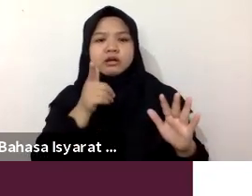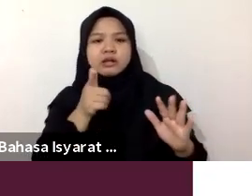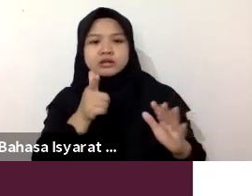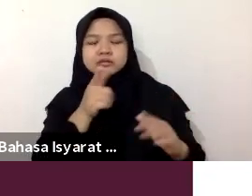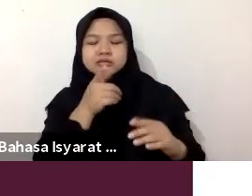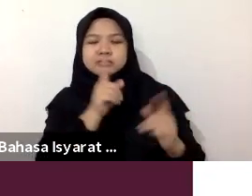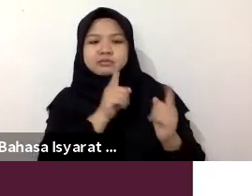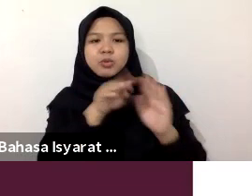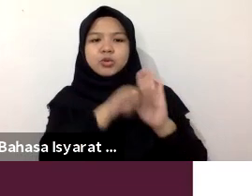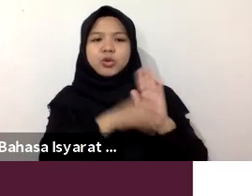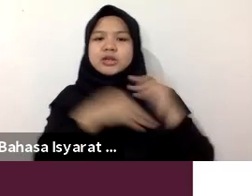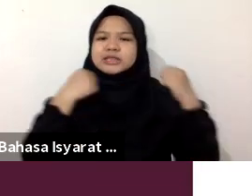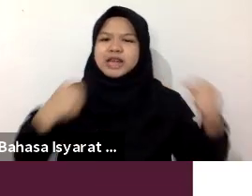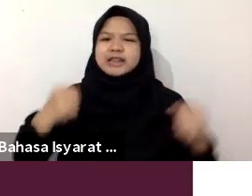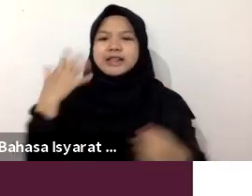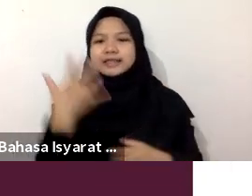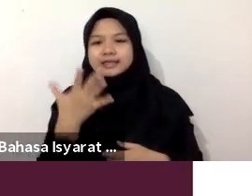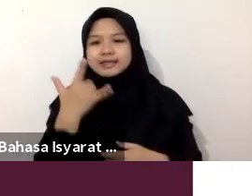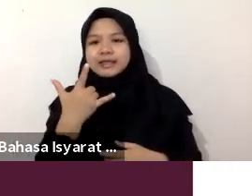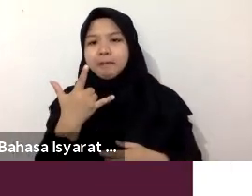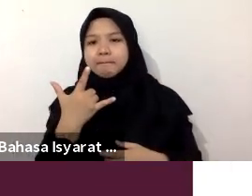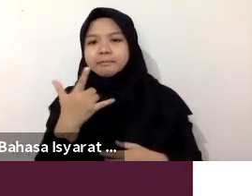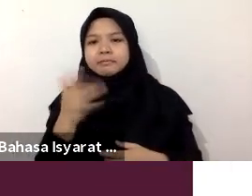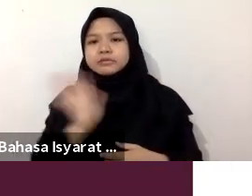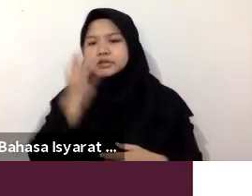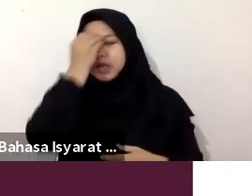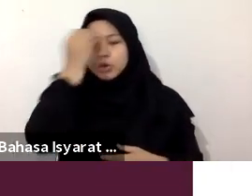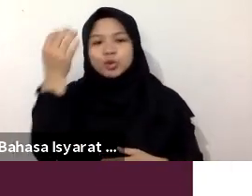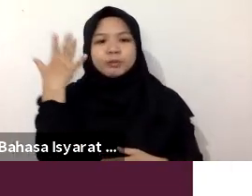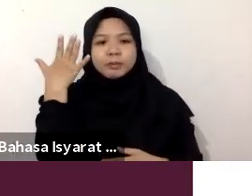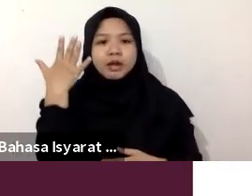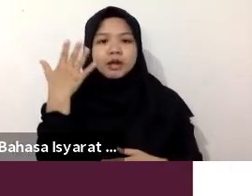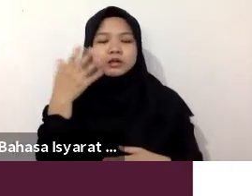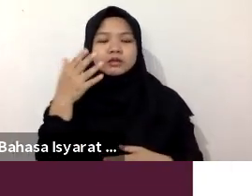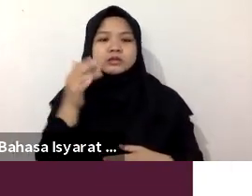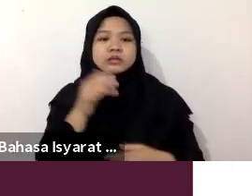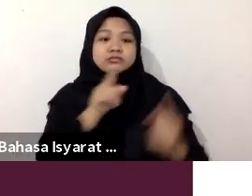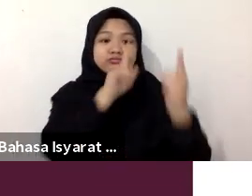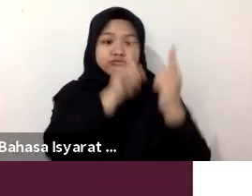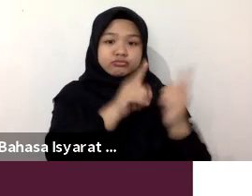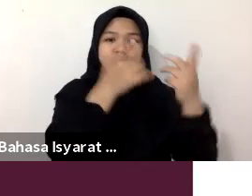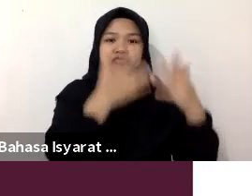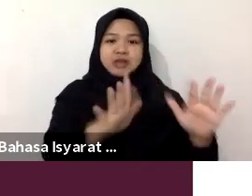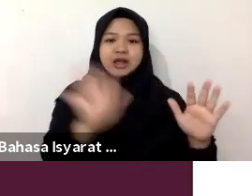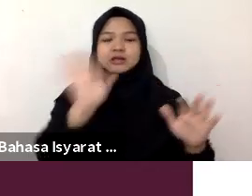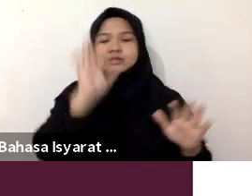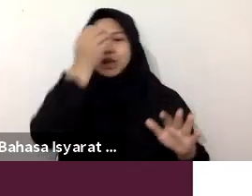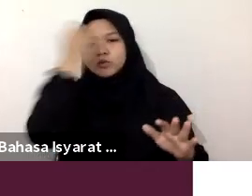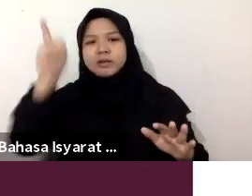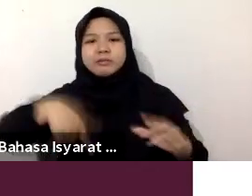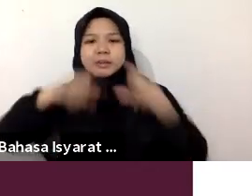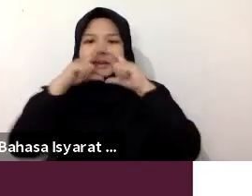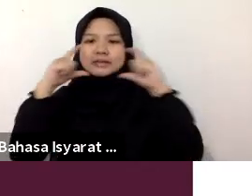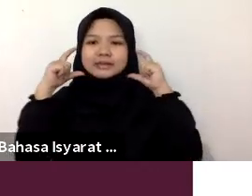harus dijalankan, gitu. Jadi jangan lupa. Begitu harus bertatap muka, jangan lupa memakai